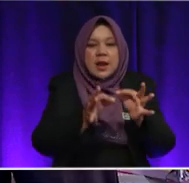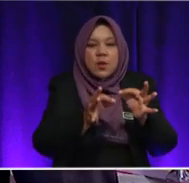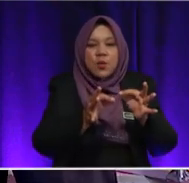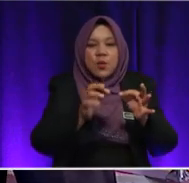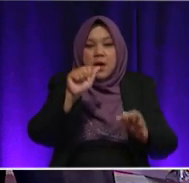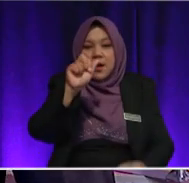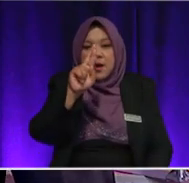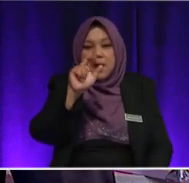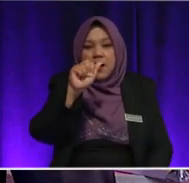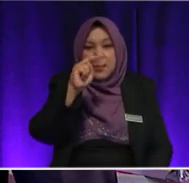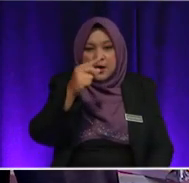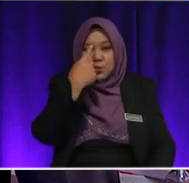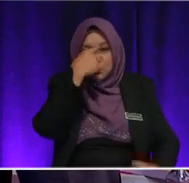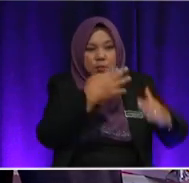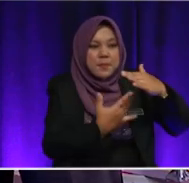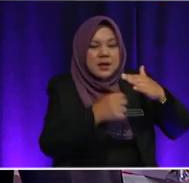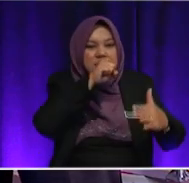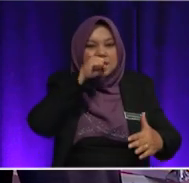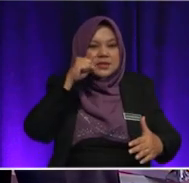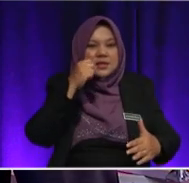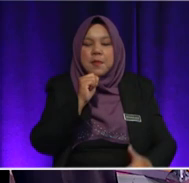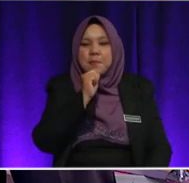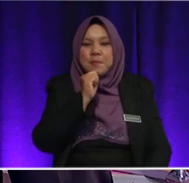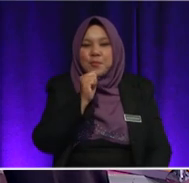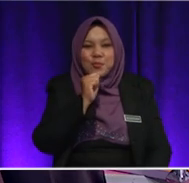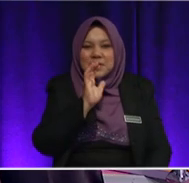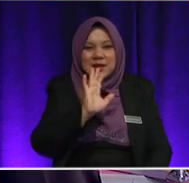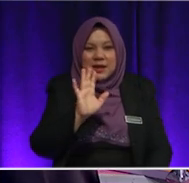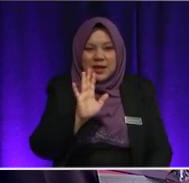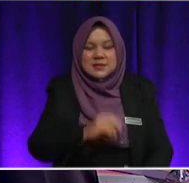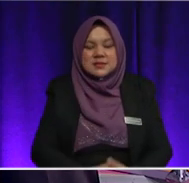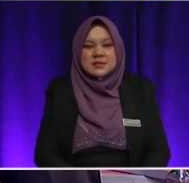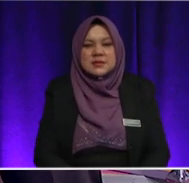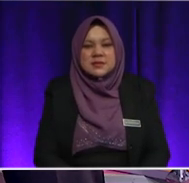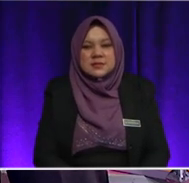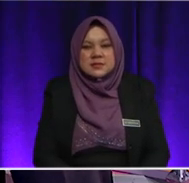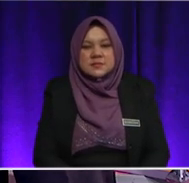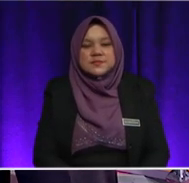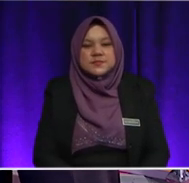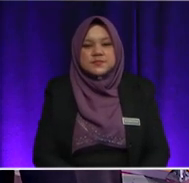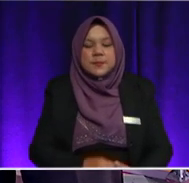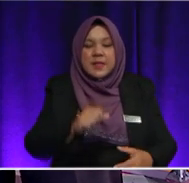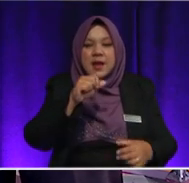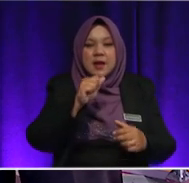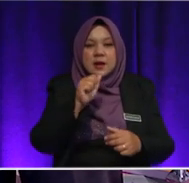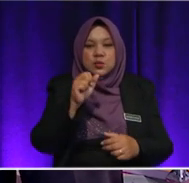digunakan untuk bakar sate itu konstitusi ilmunya mungkin sebelum ini orang tak tahu kita bahagia